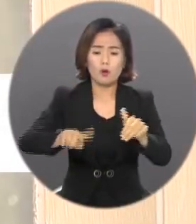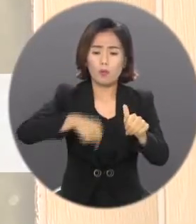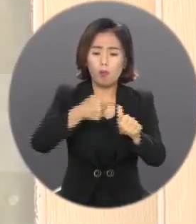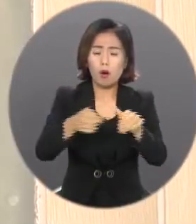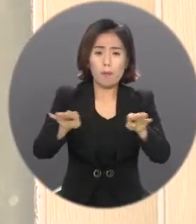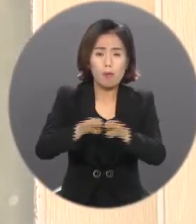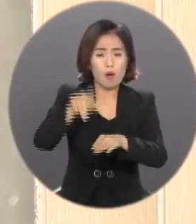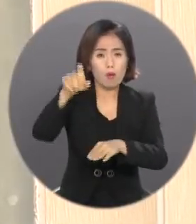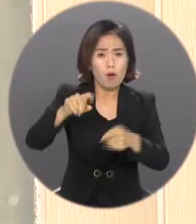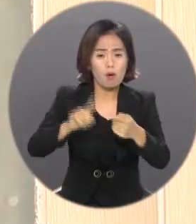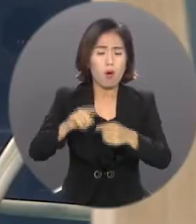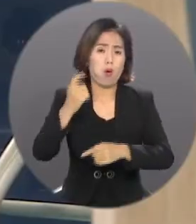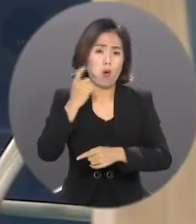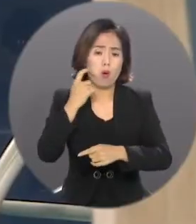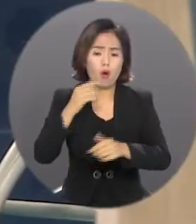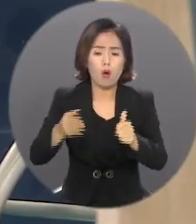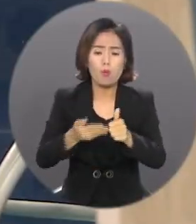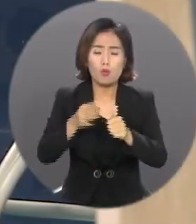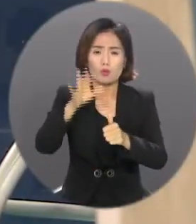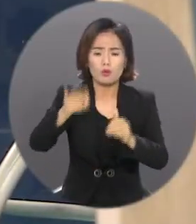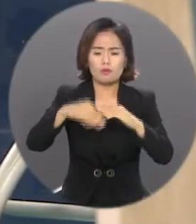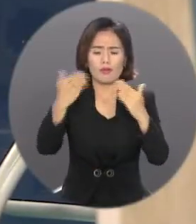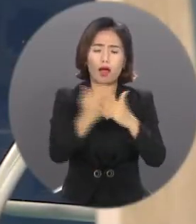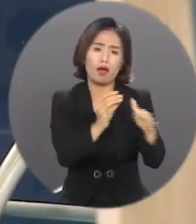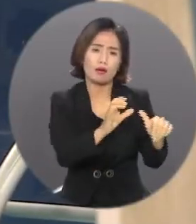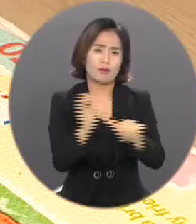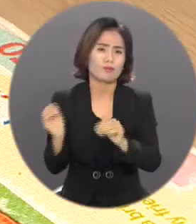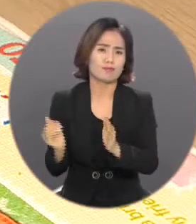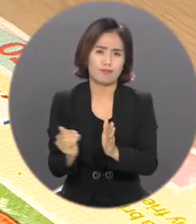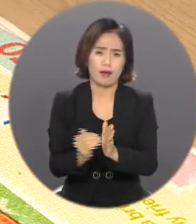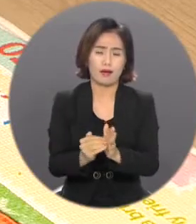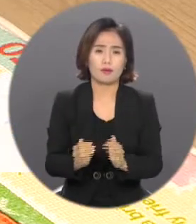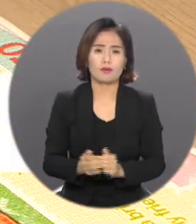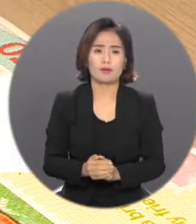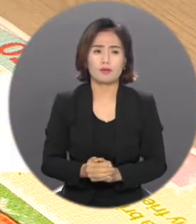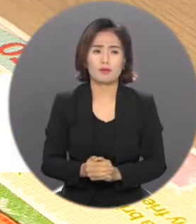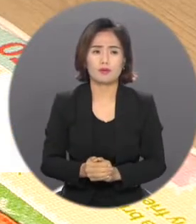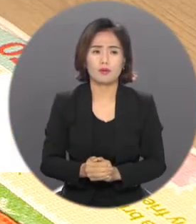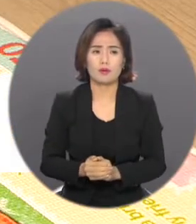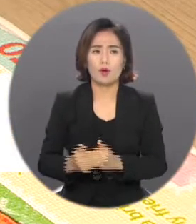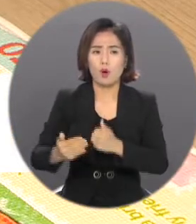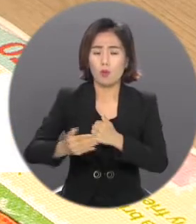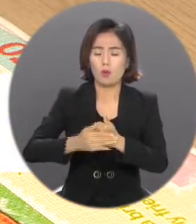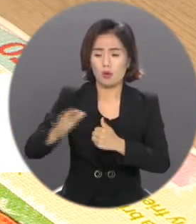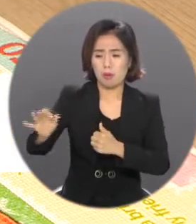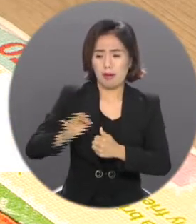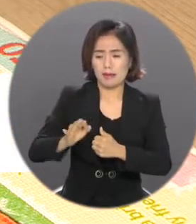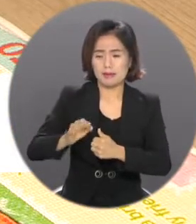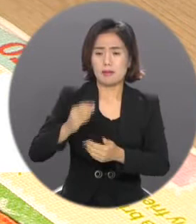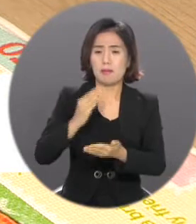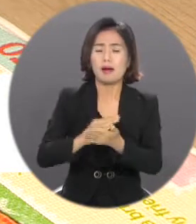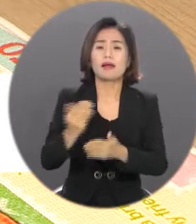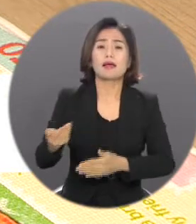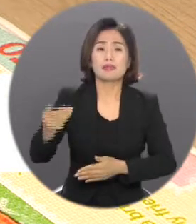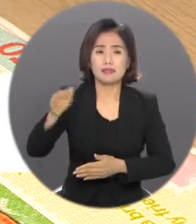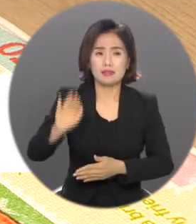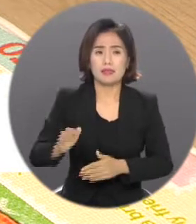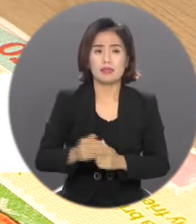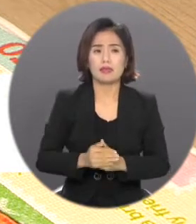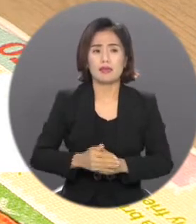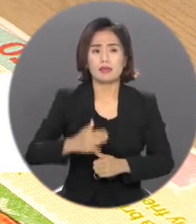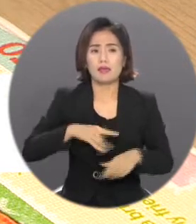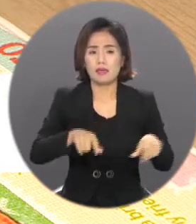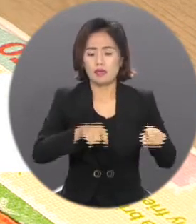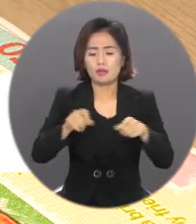카드는 허 위원장 보육료를 첨 구하는데 이용 됐습니다 그저 그 합작 화방 토프 분홍 정통의 옥좌